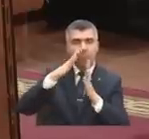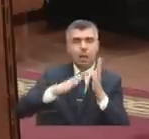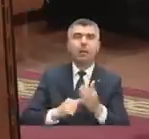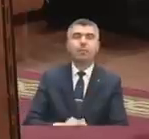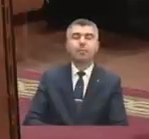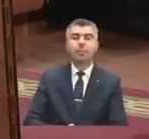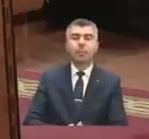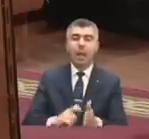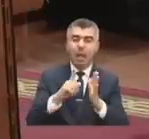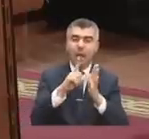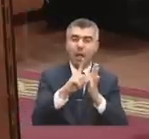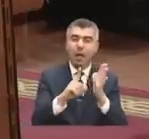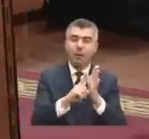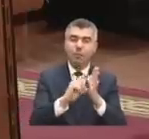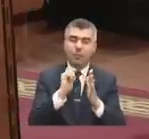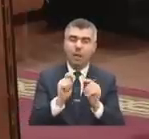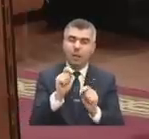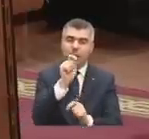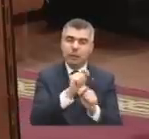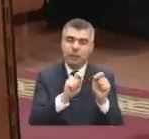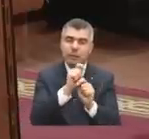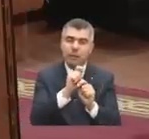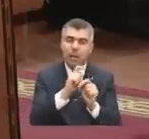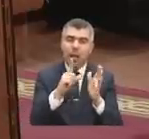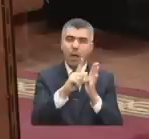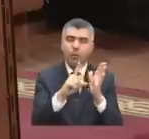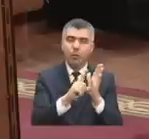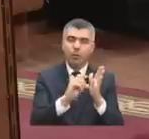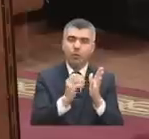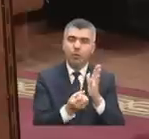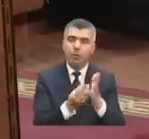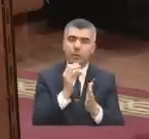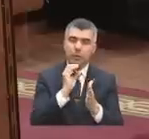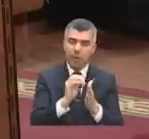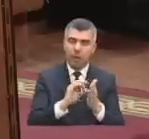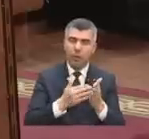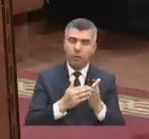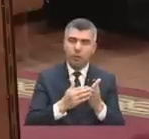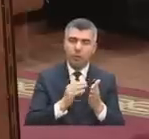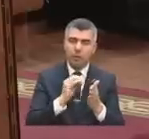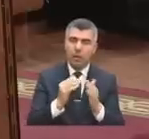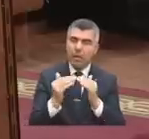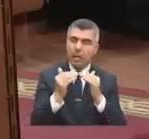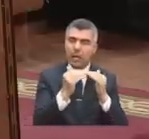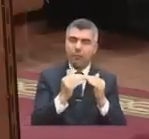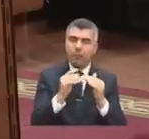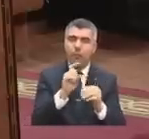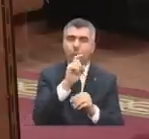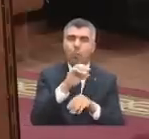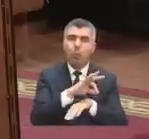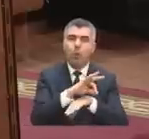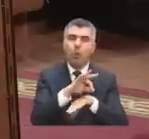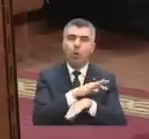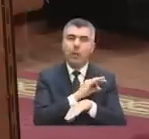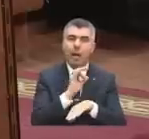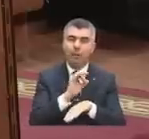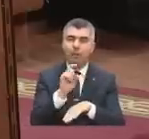القانوني للمواد البشريه تم اعداد مسوده مشروع قانوني بمثابه نظام الاساسي لموظف الجماعات